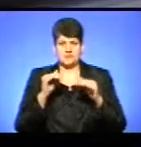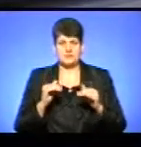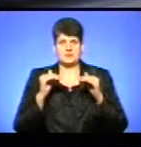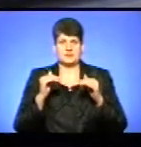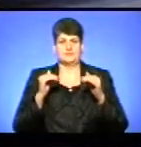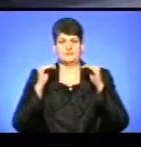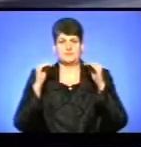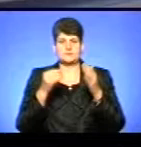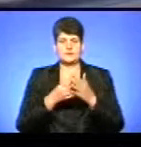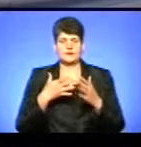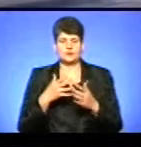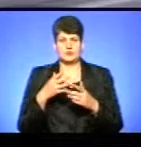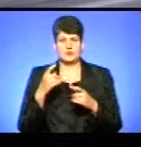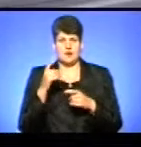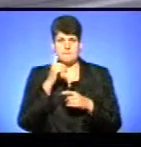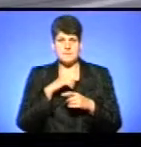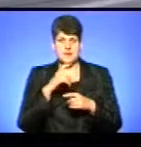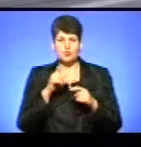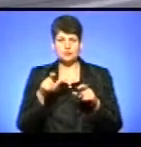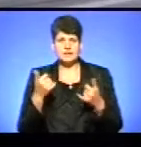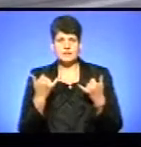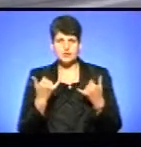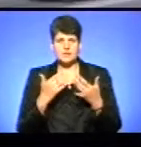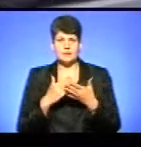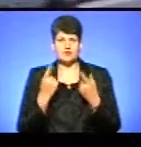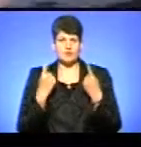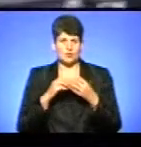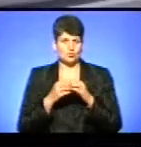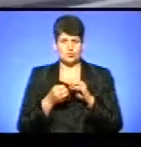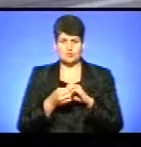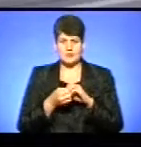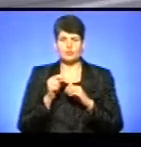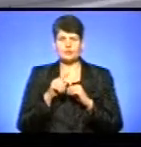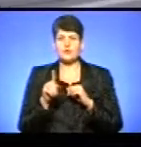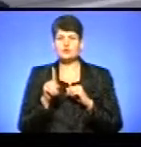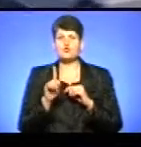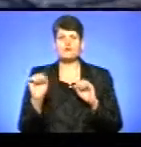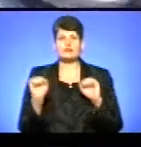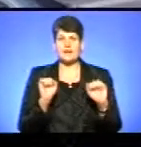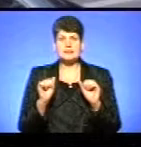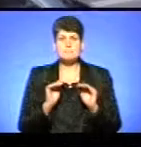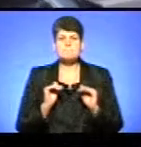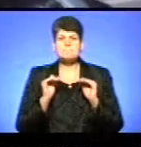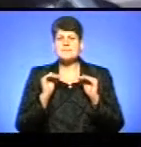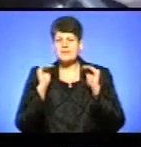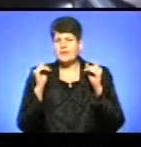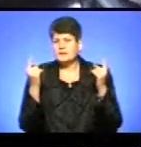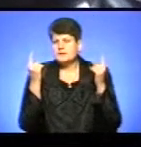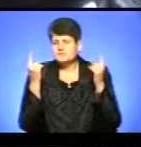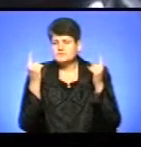пальне. Люди, які сьогодні стикнулися з великою проблемою, те, що влада підняла взагалі непомірні